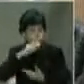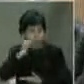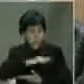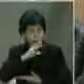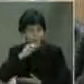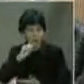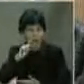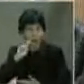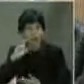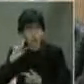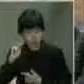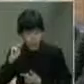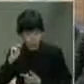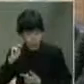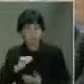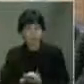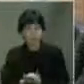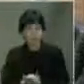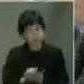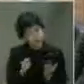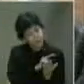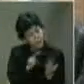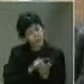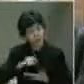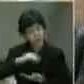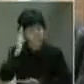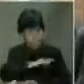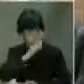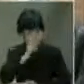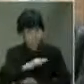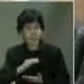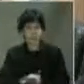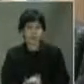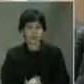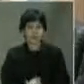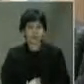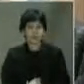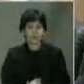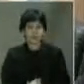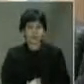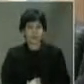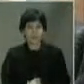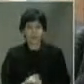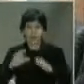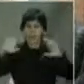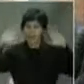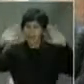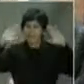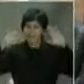2552ขอประธานโทษต้องเอ่ยอ้างหนังสือพิมพ์ครับท่านประธานครับรัฐบาลชุ